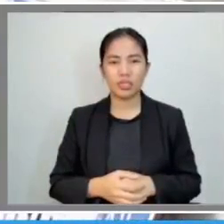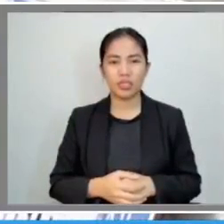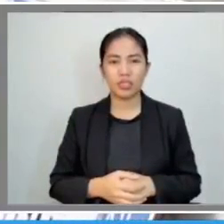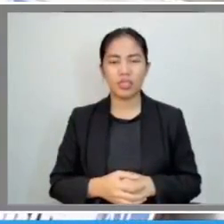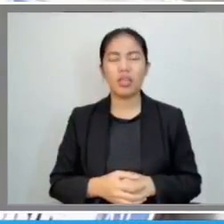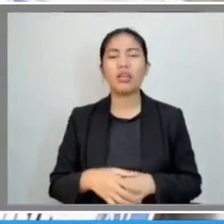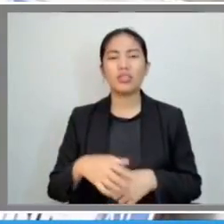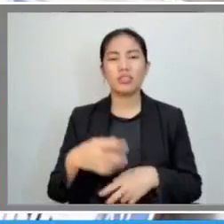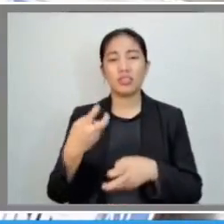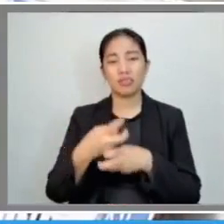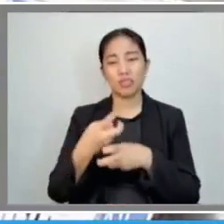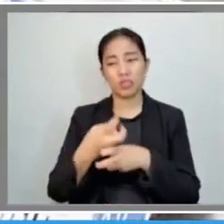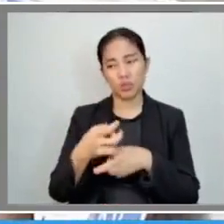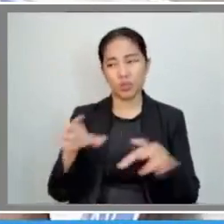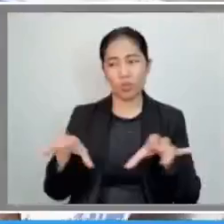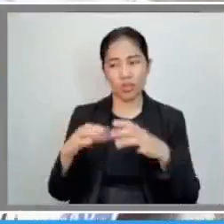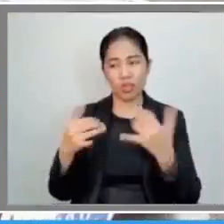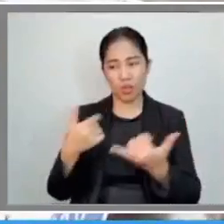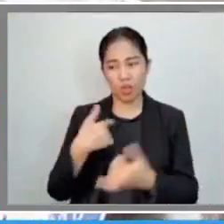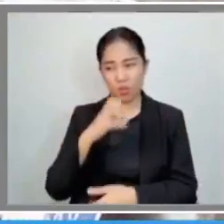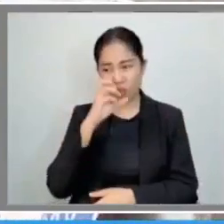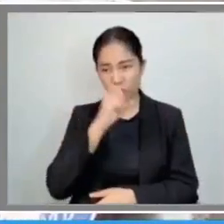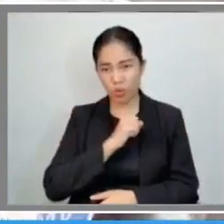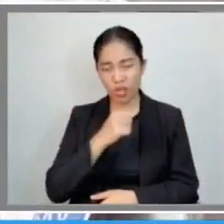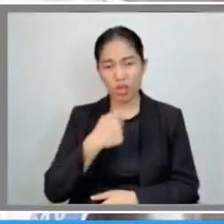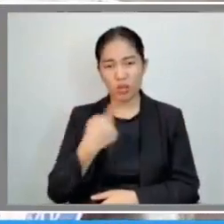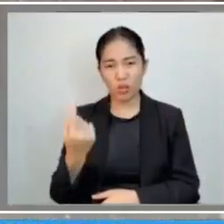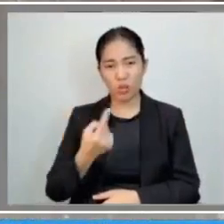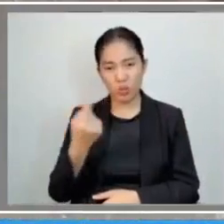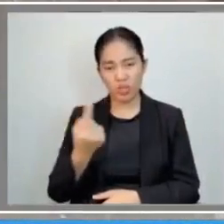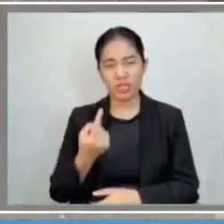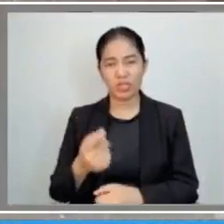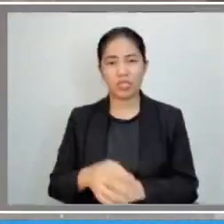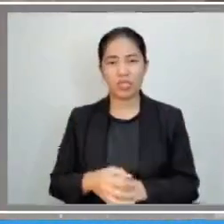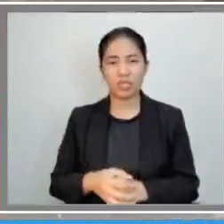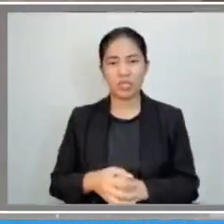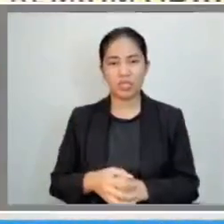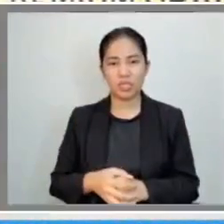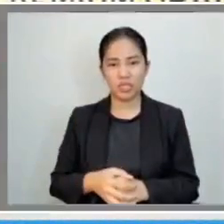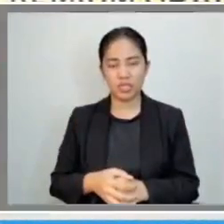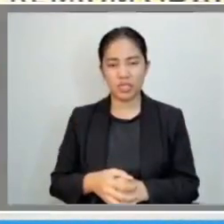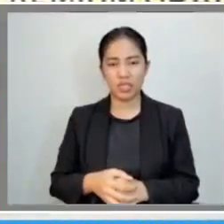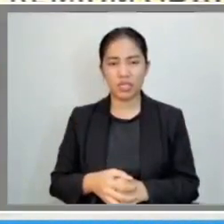ba? Kailangan kaya ko lang yung magaan na bili.